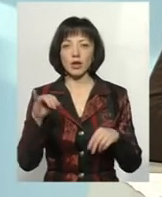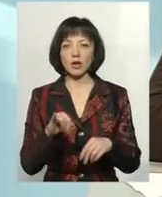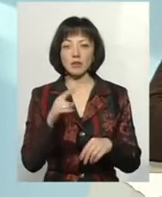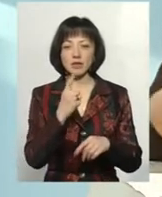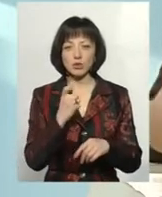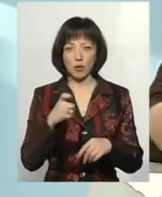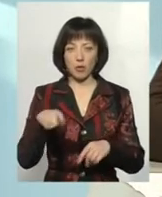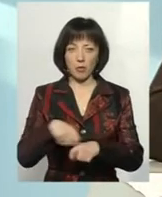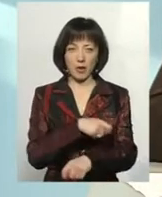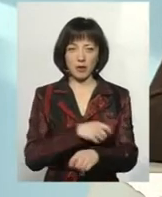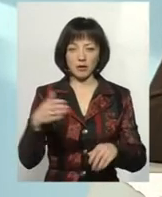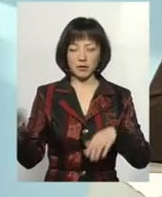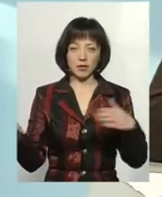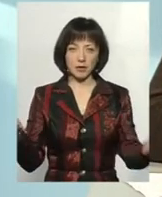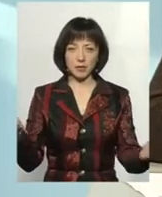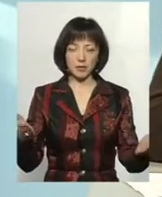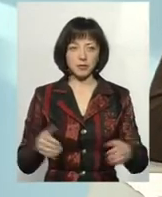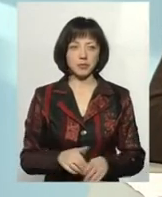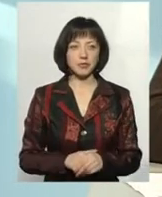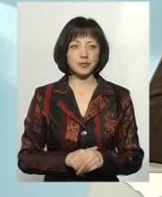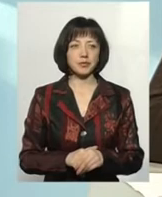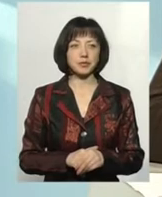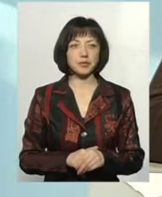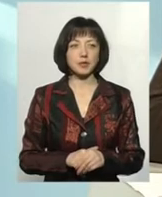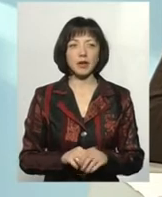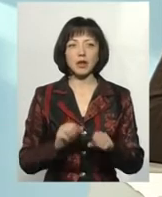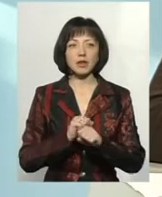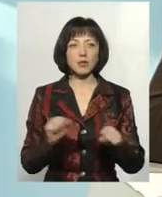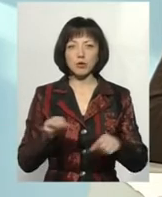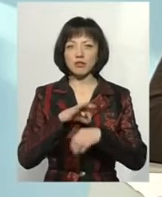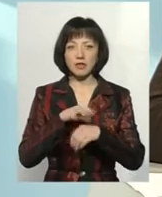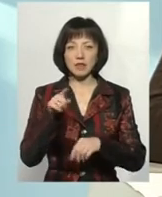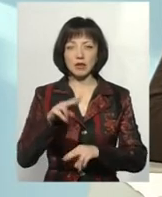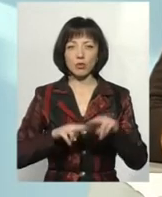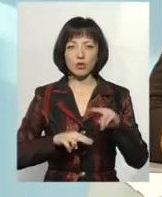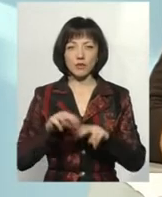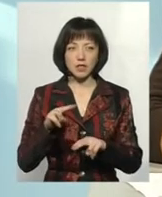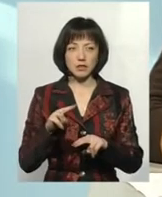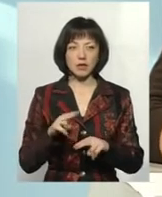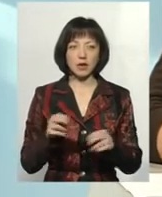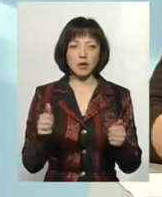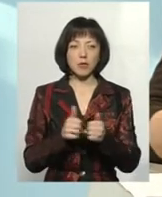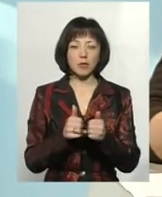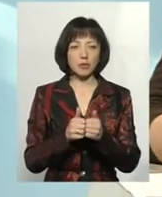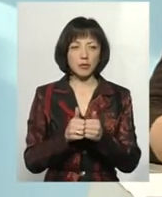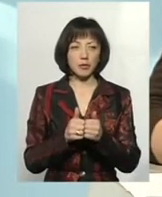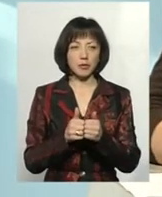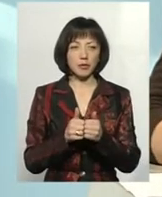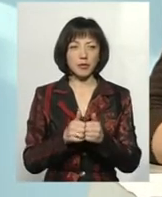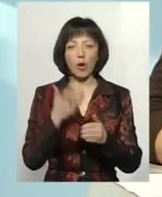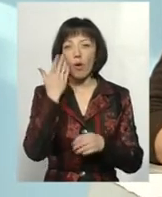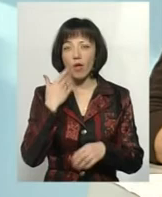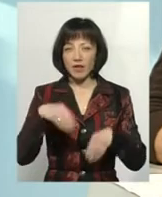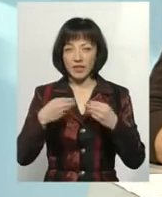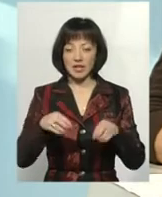метрів, зі сторони, як ми говоримо, Зарічанської. І не можна вести там будівництво. При виданні цих